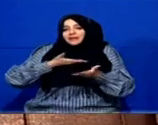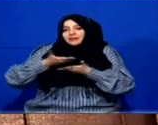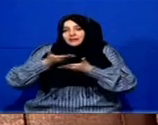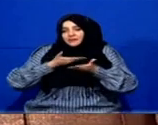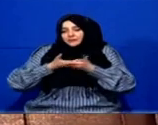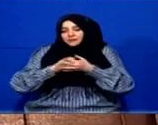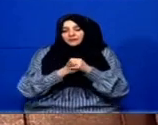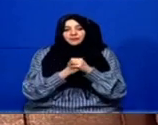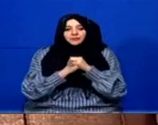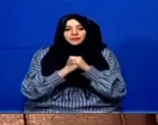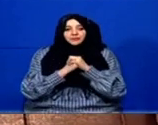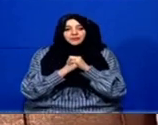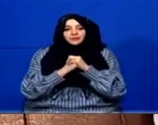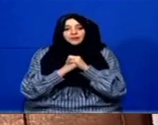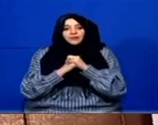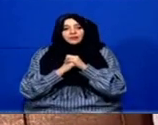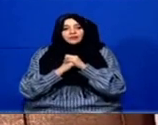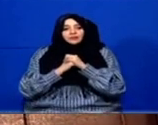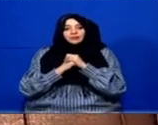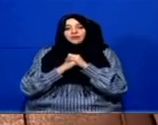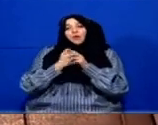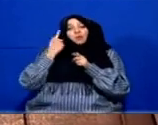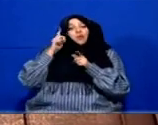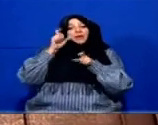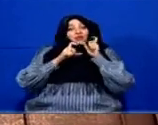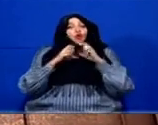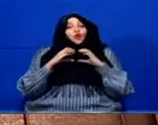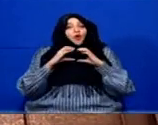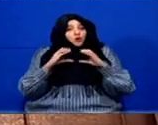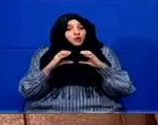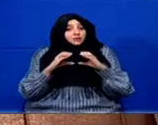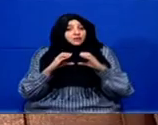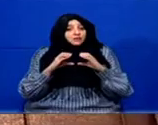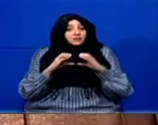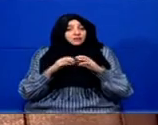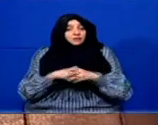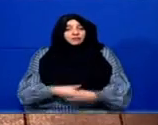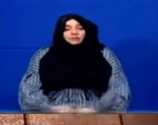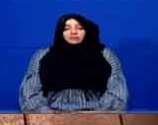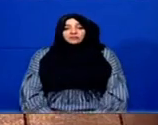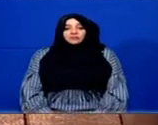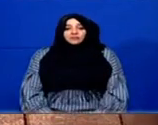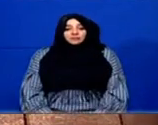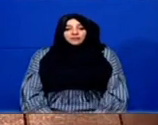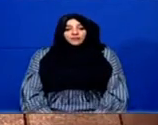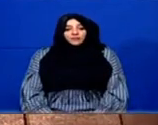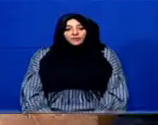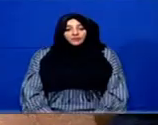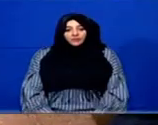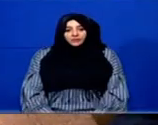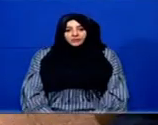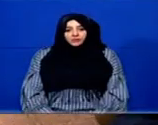المعاملات وتوثيقا للثقه القائمه بين الناس بارك الله